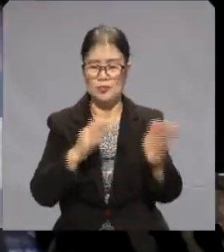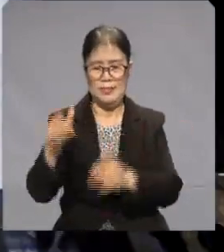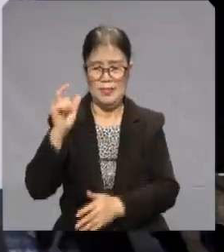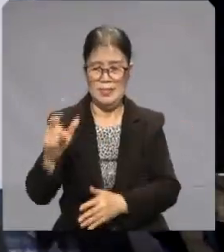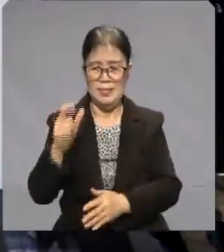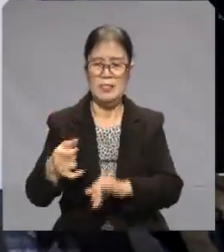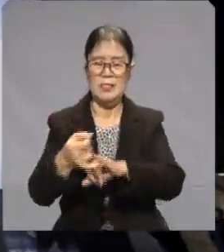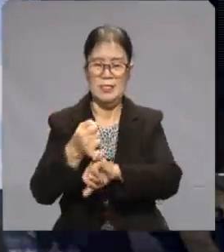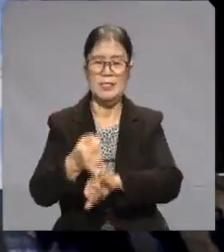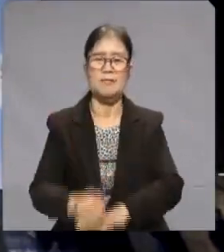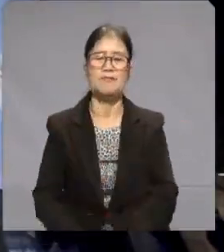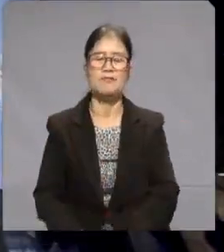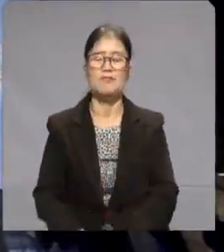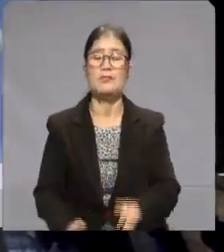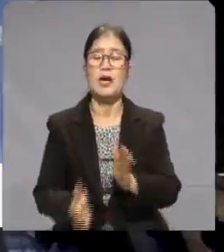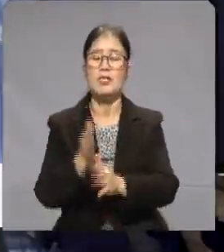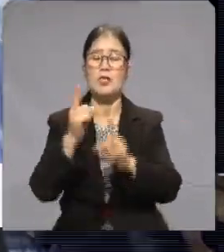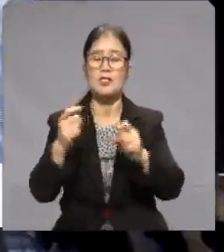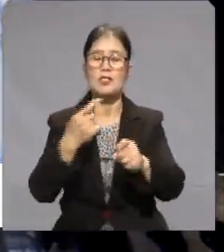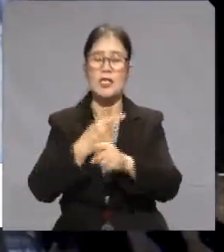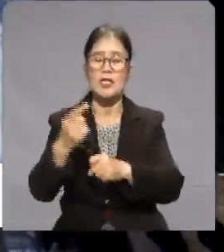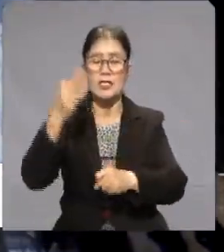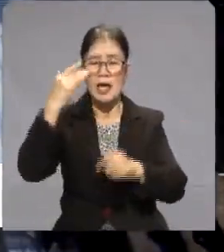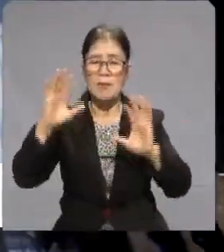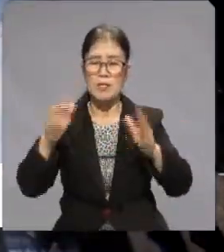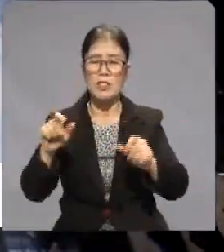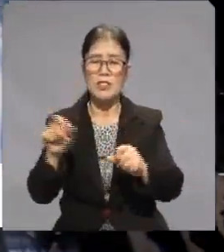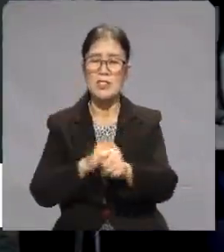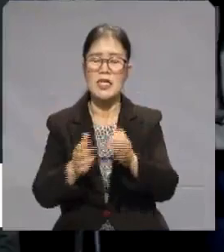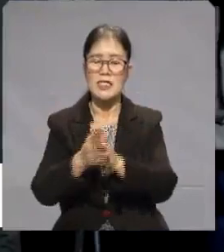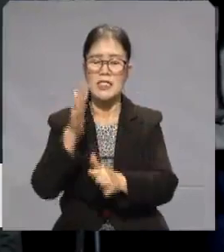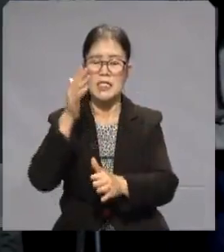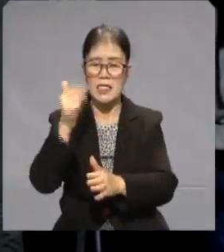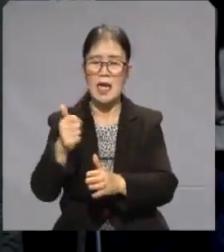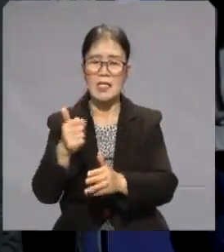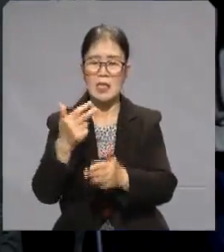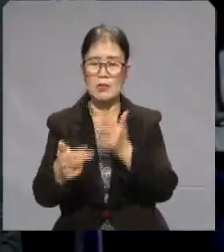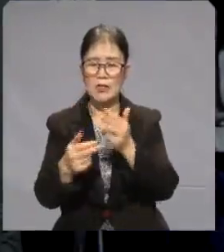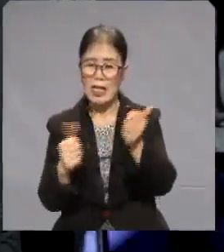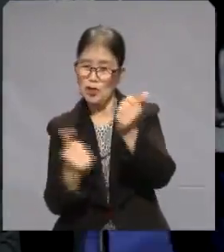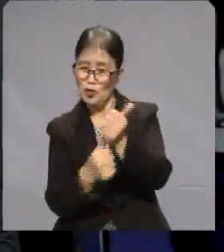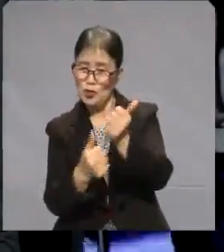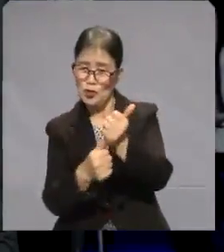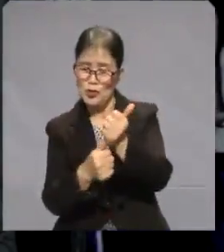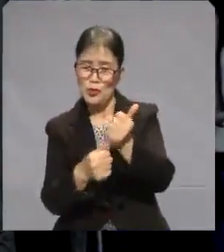준비하겠습니다. 화성시는 내년에 대한민국 특례시장협의회 준회원으로 가입해